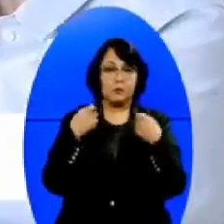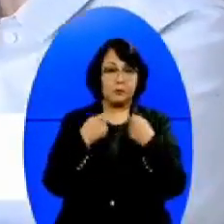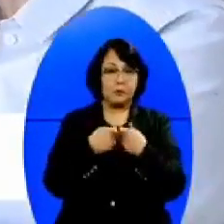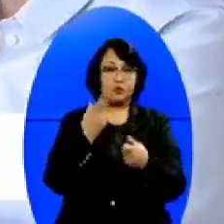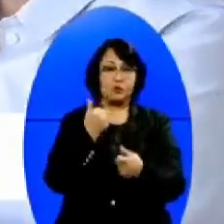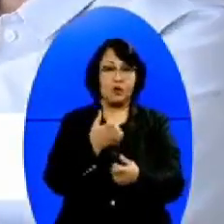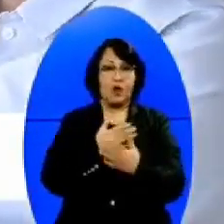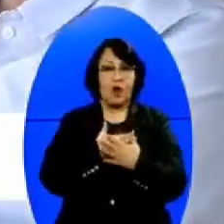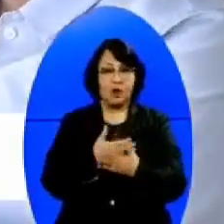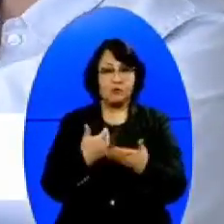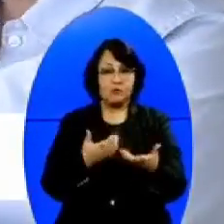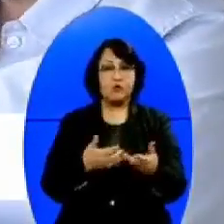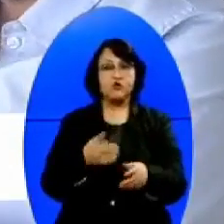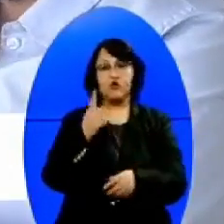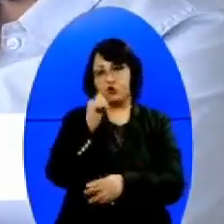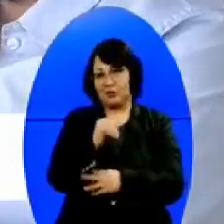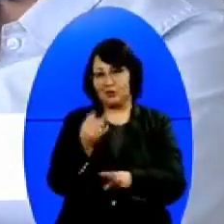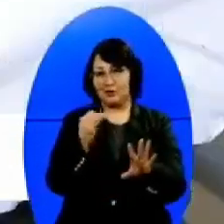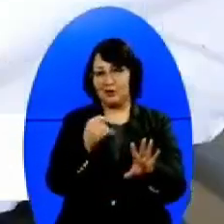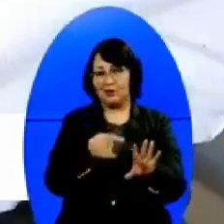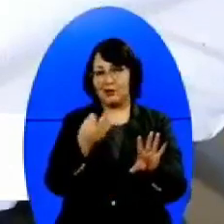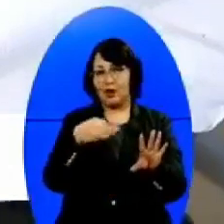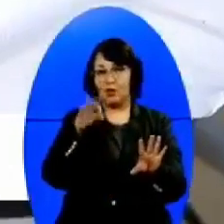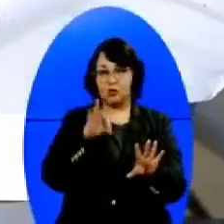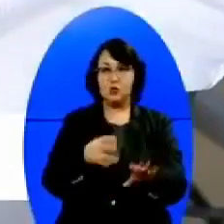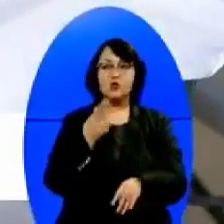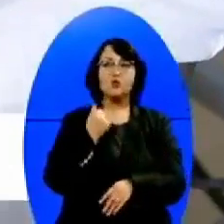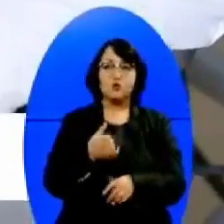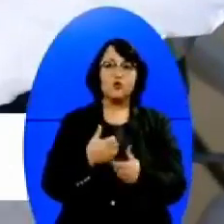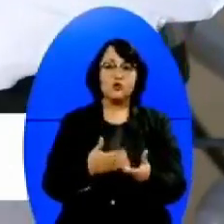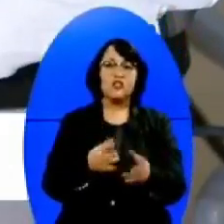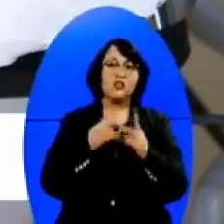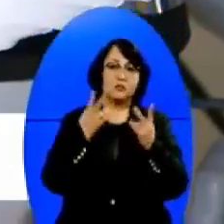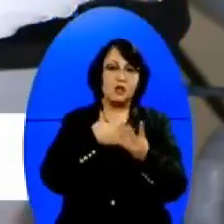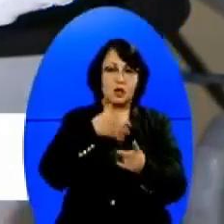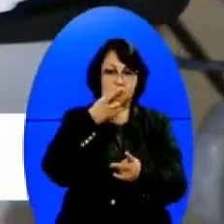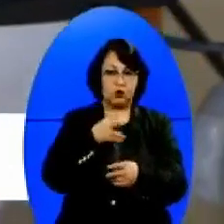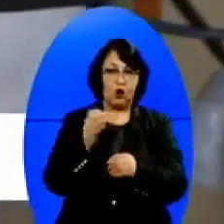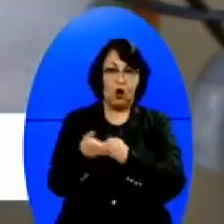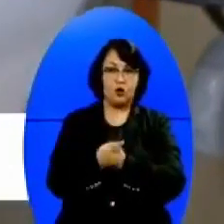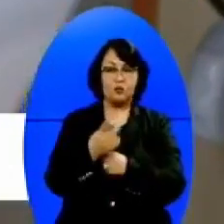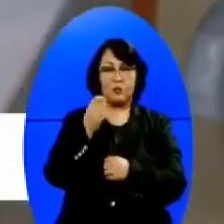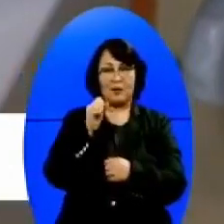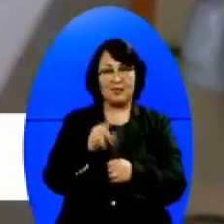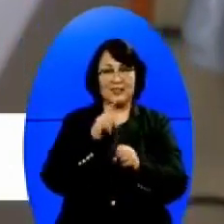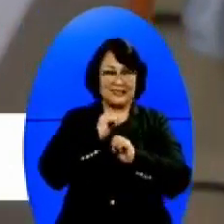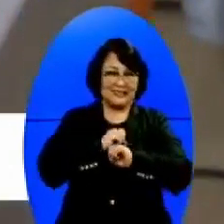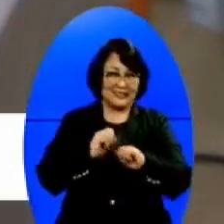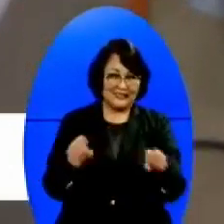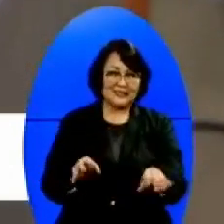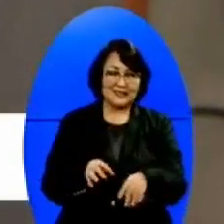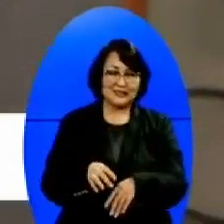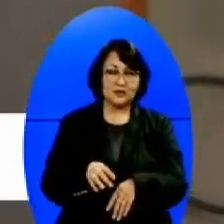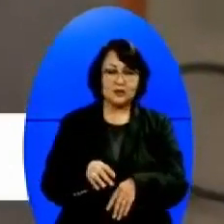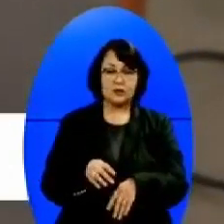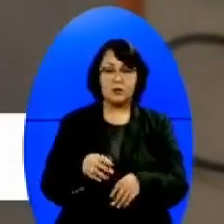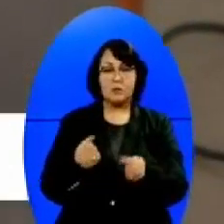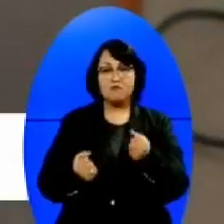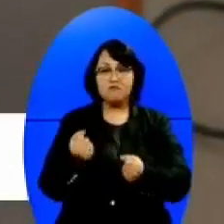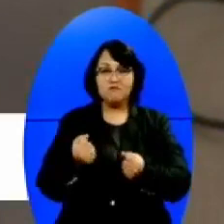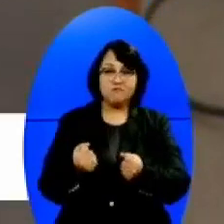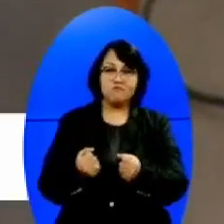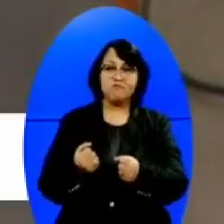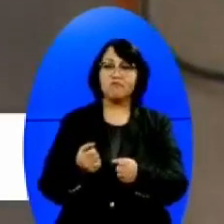бурж өдөртөө 70-80 хүн цусаа өгч байна. Нийгмийн эрүүл мэндийн онц байдал зарласан энэ үед цусны албыг дэмжиж явуулын станцтай хамтран